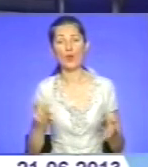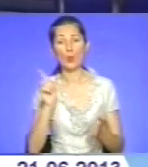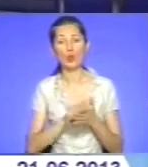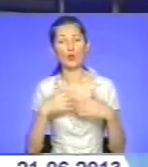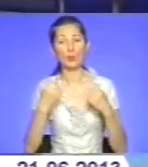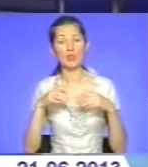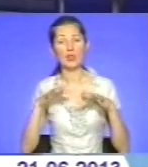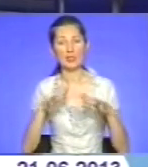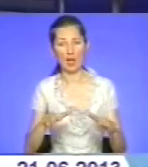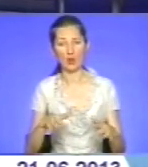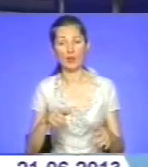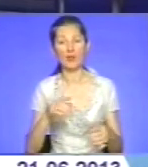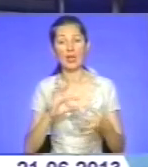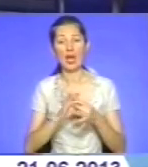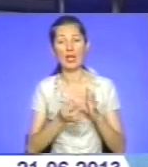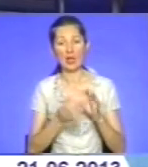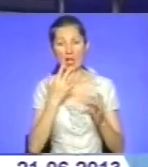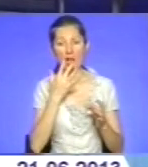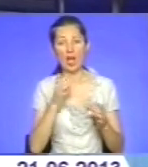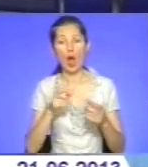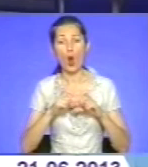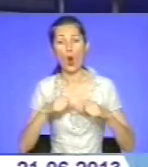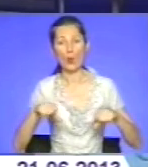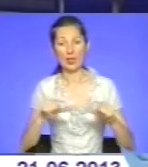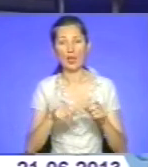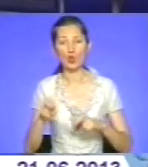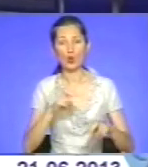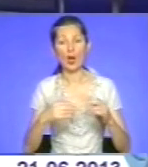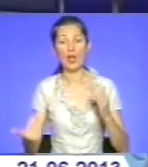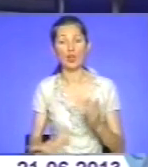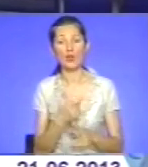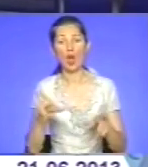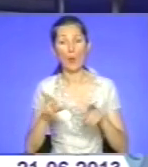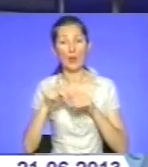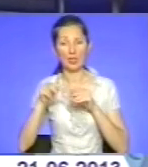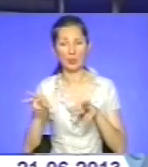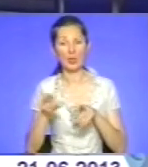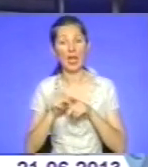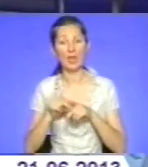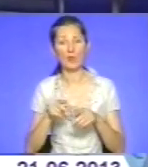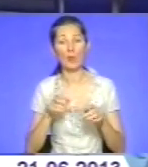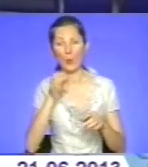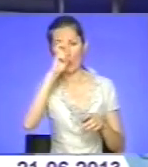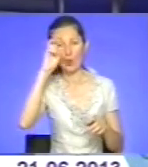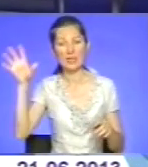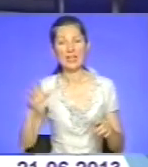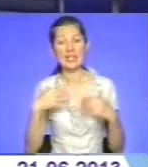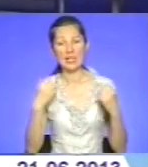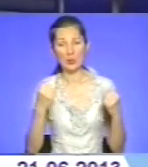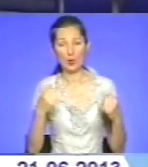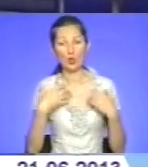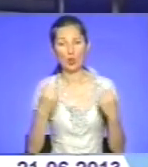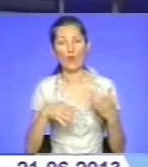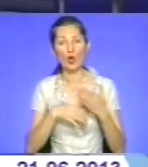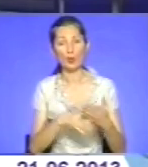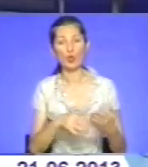часом Національний олімпійський комітет шукає нових партнерів для популяризації спорту та здорового способу життя серед української малечі.